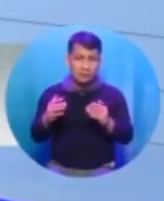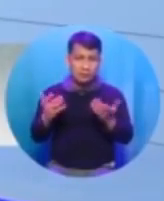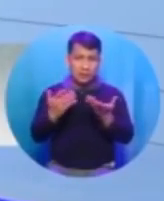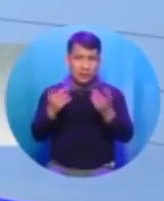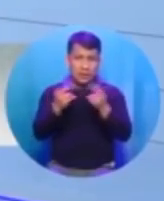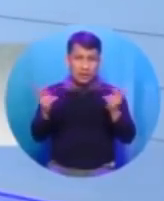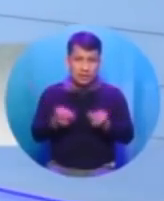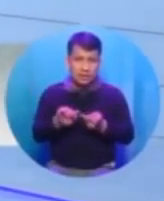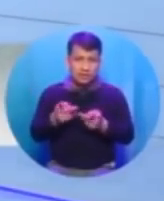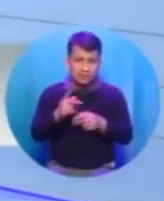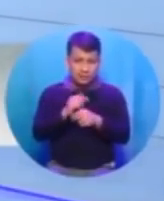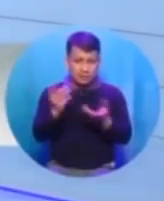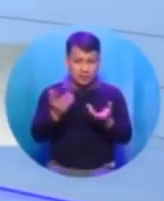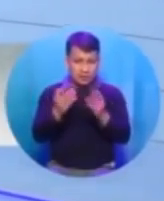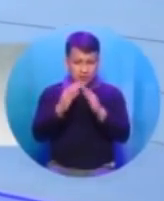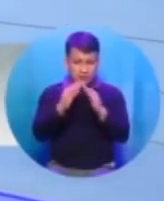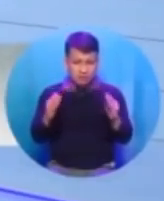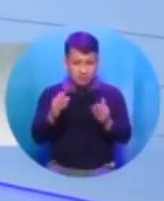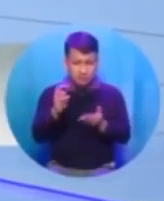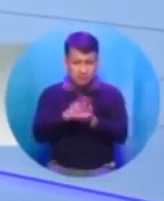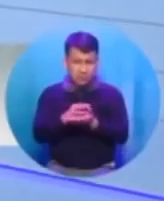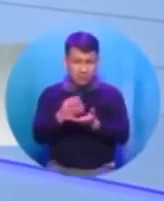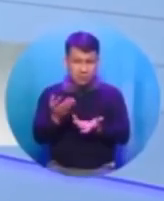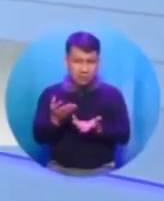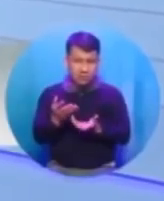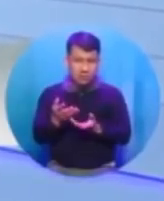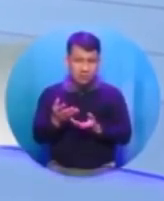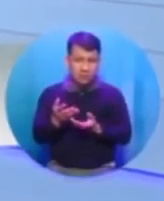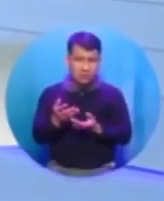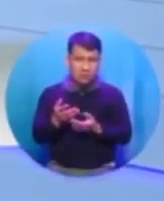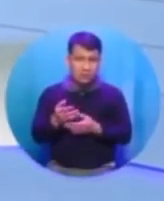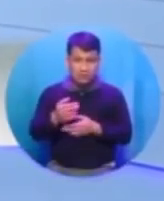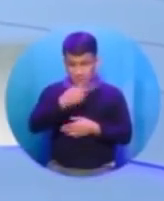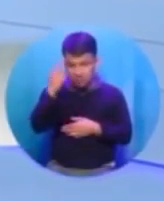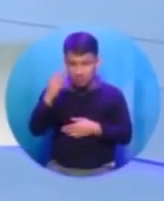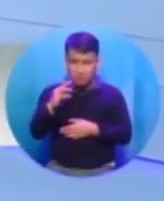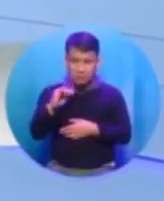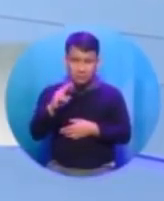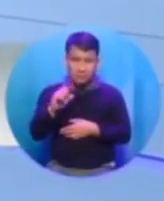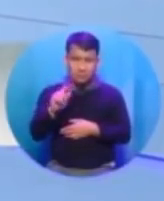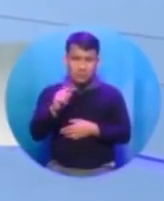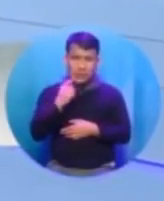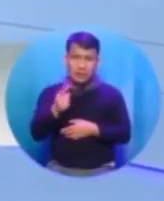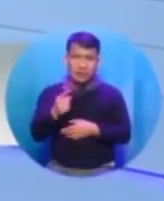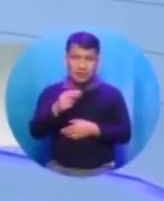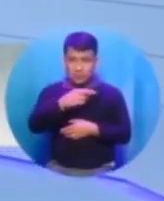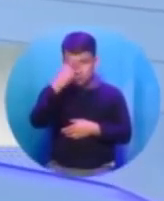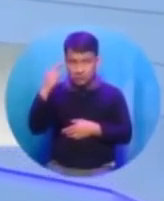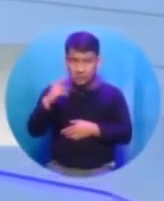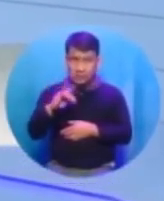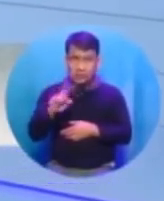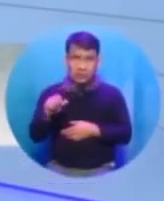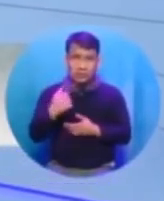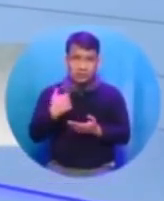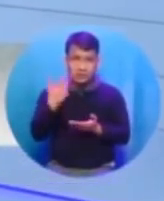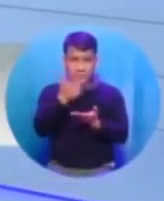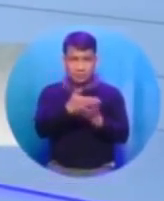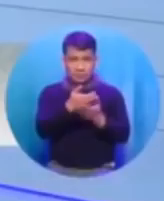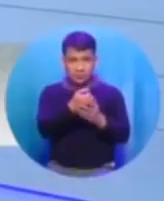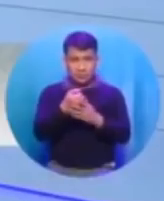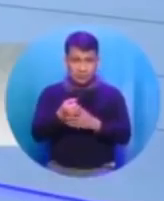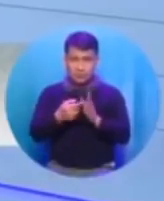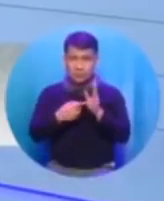muna. Saan lugar ho kayo, ma'am? Saan kayo, siyudad o probinsya? Muntalban Rizal po. Rizal, sige, Nay. Sige, Nay. Susunduin po kayo ng